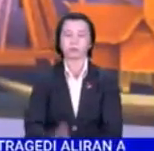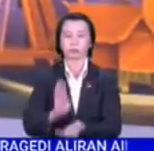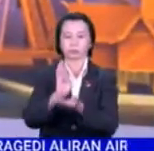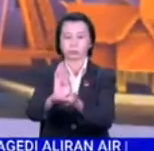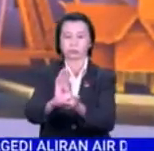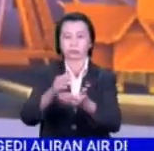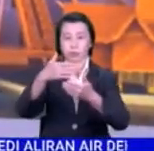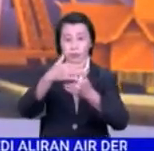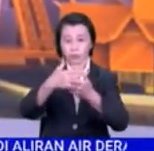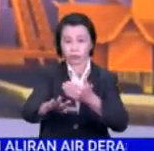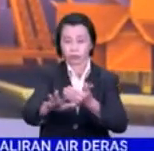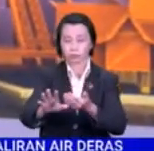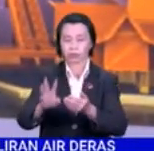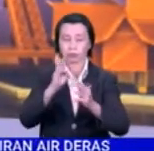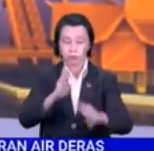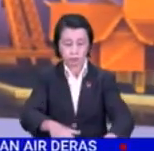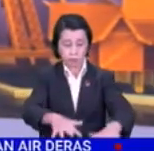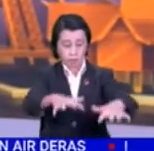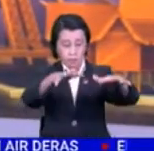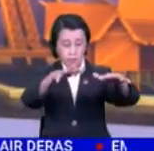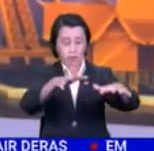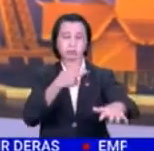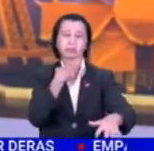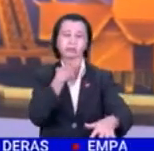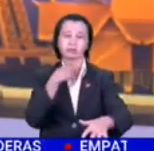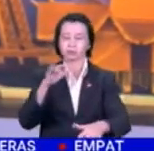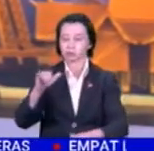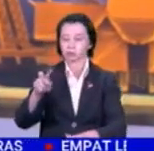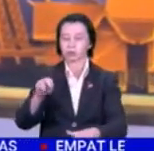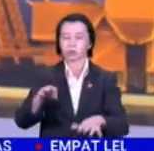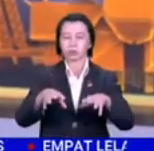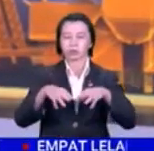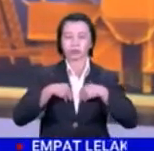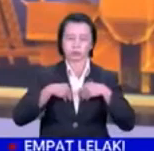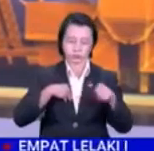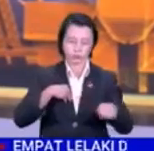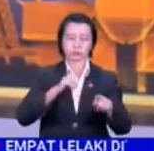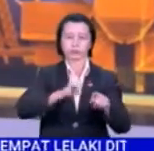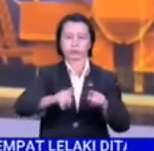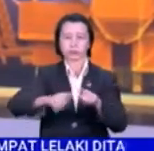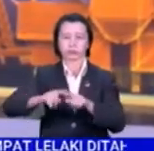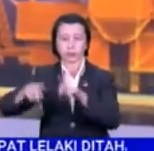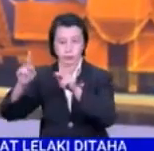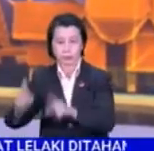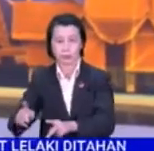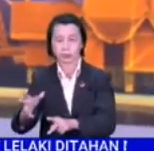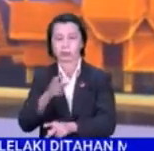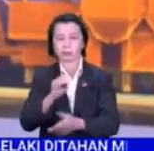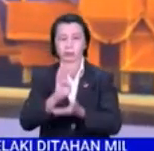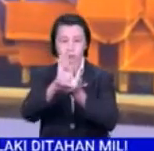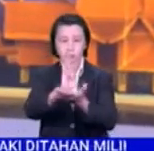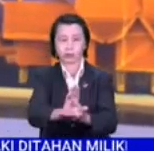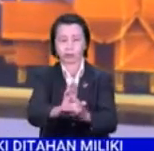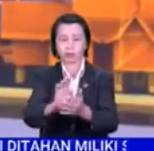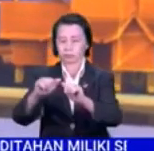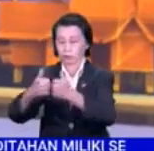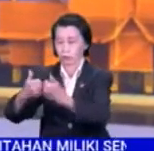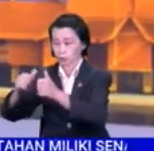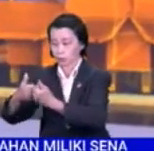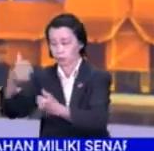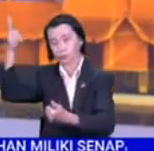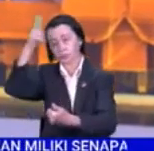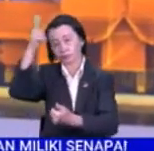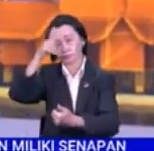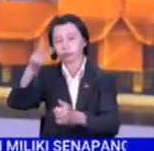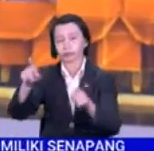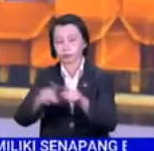Bantuan pasca banjir kepada penduduk yang terjejas di Yan Mula diterima daripada pelbagai pihak. Selain bantuan daripada agensi